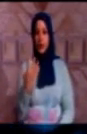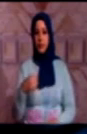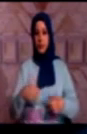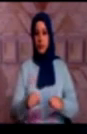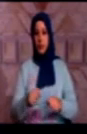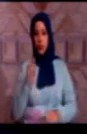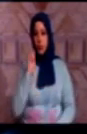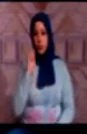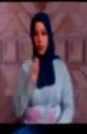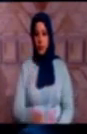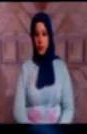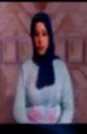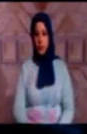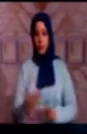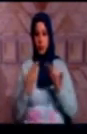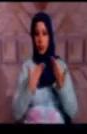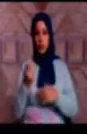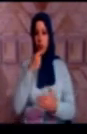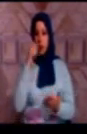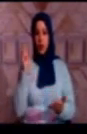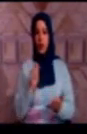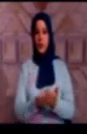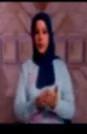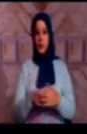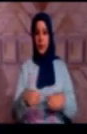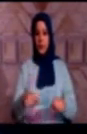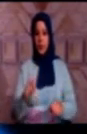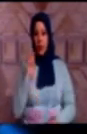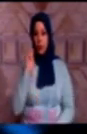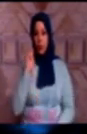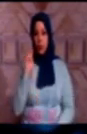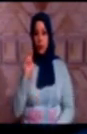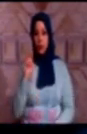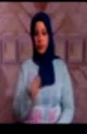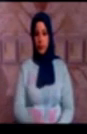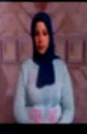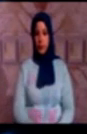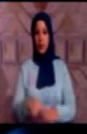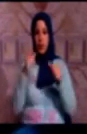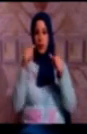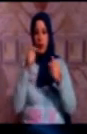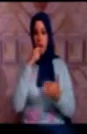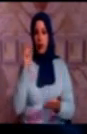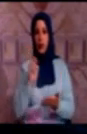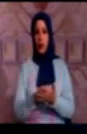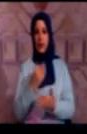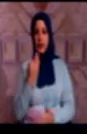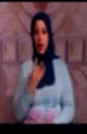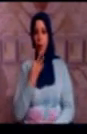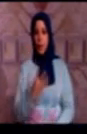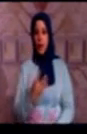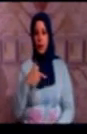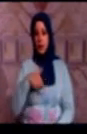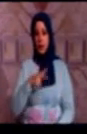يعني ناقش قرار كان افضل قرار رئيس مجلس الوزراء طلع قرار رقم 43 86